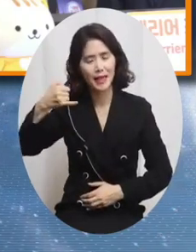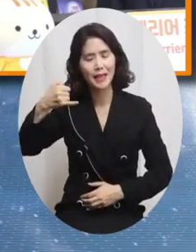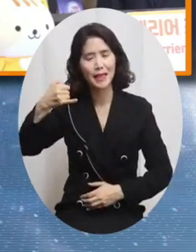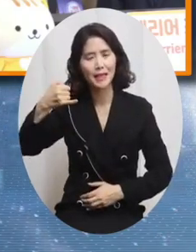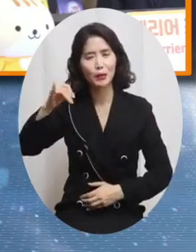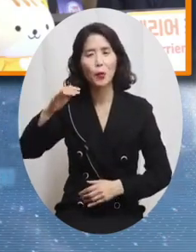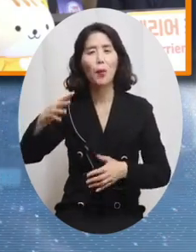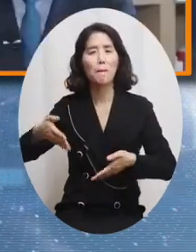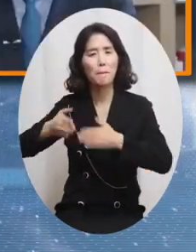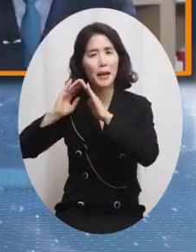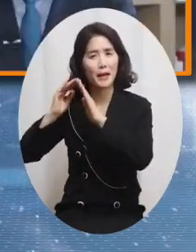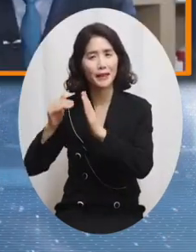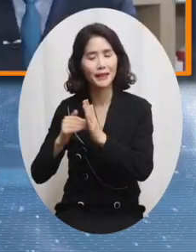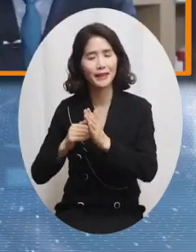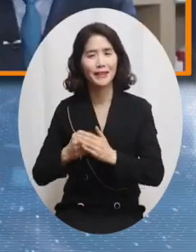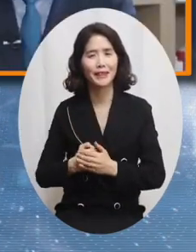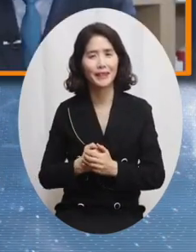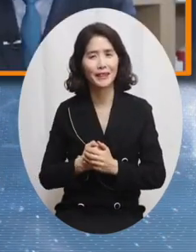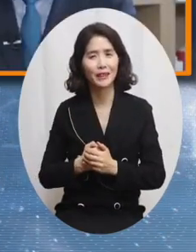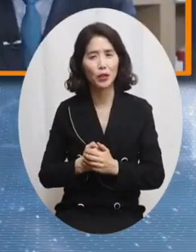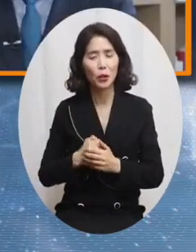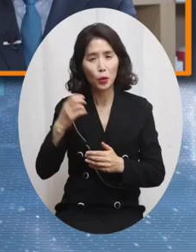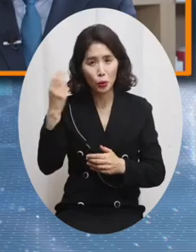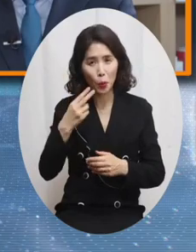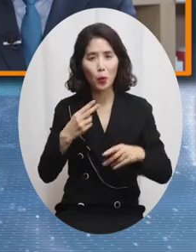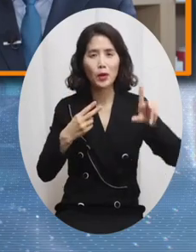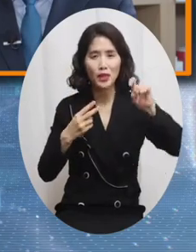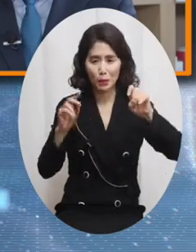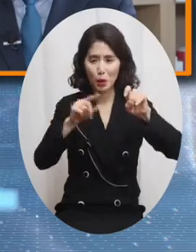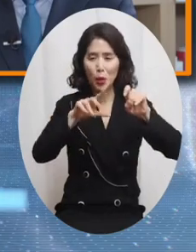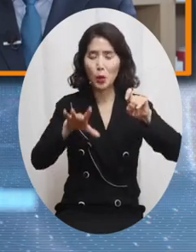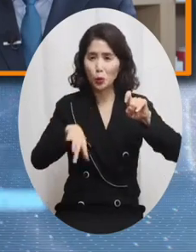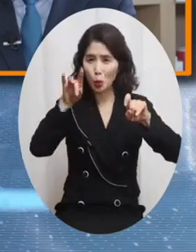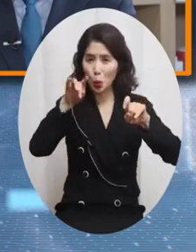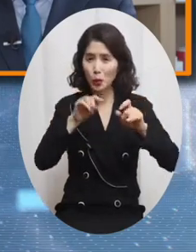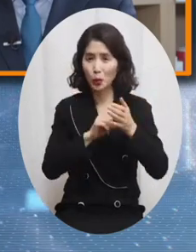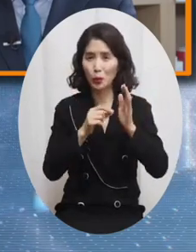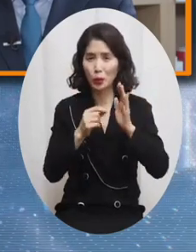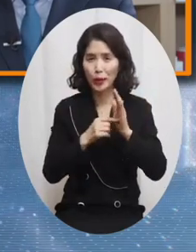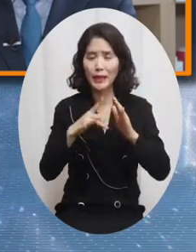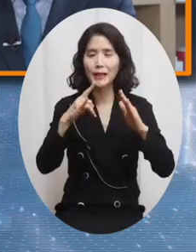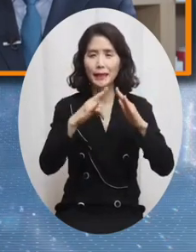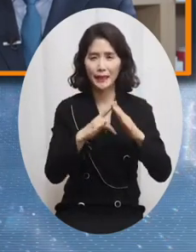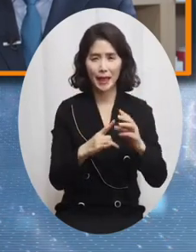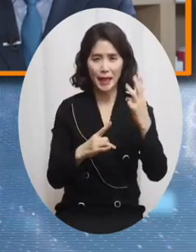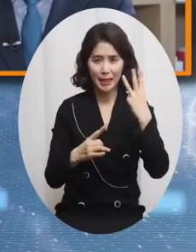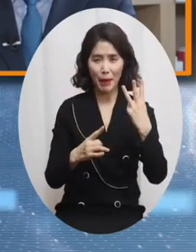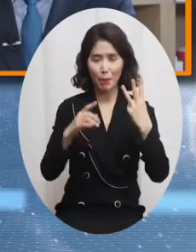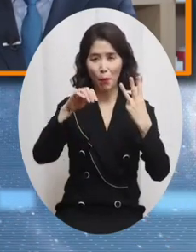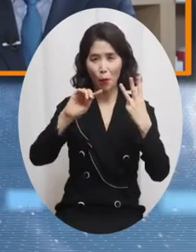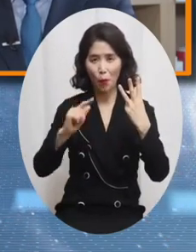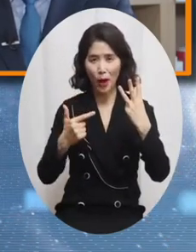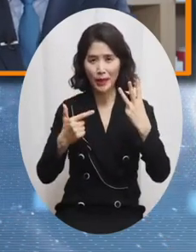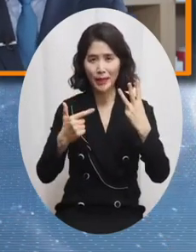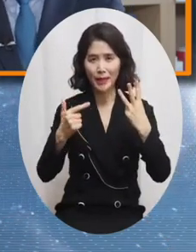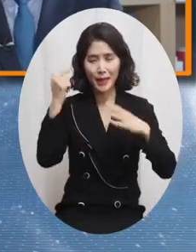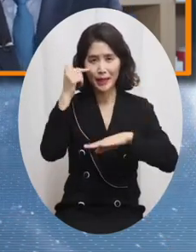착공을 했습니다. 네. 그러고 11월 초에 이제 킨텍스 3전시장의 예.